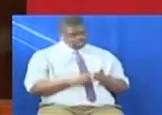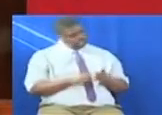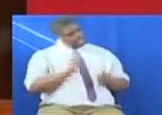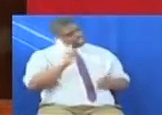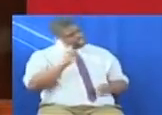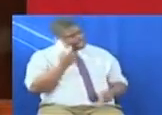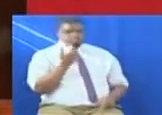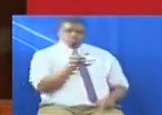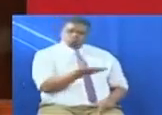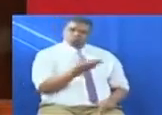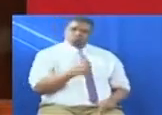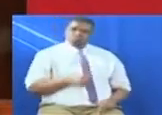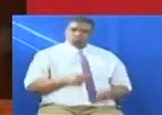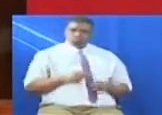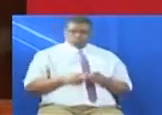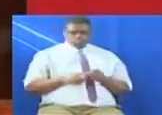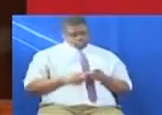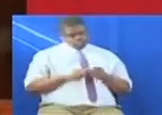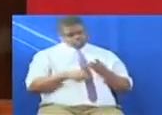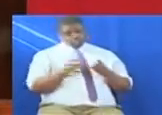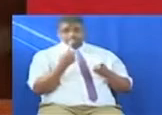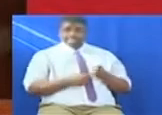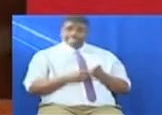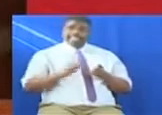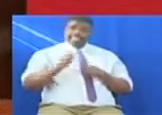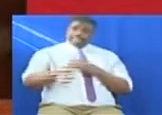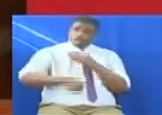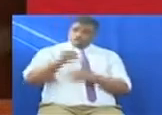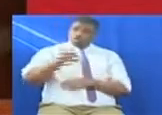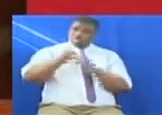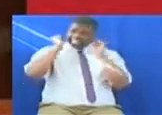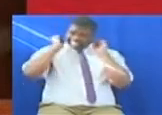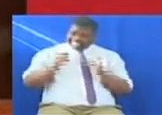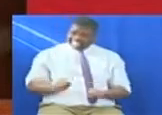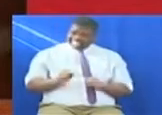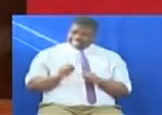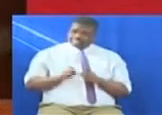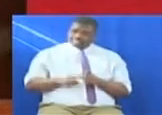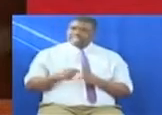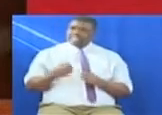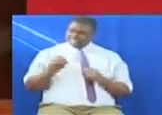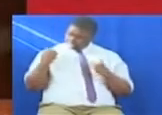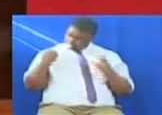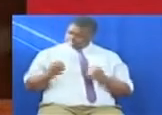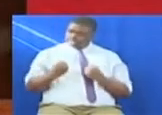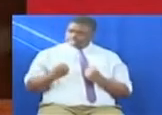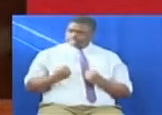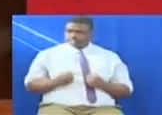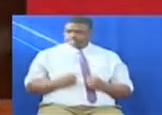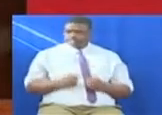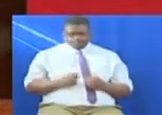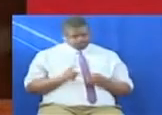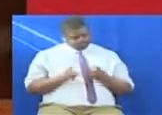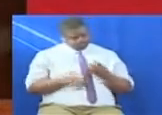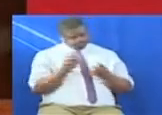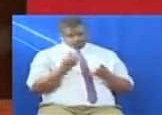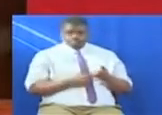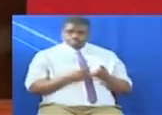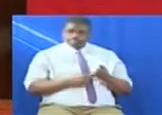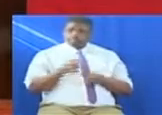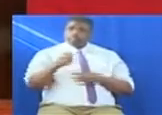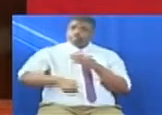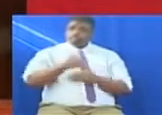anayethubutu. Lakini pia ametuonesha kwamba kiongozi lazima awe jasiri. Alafu pia